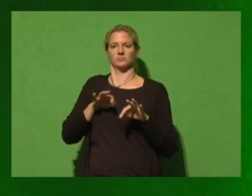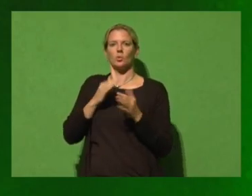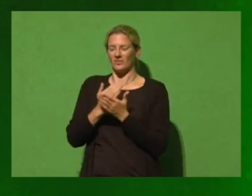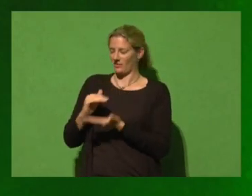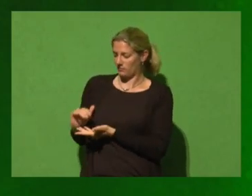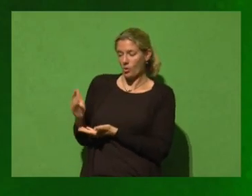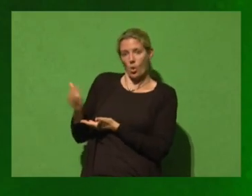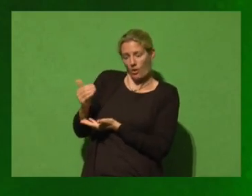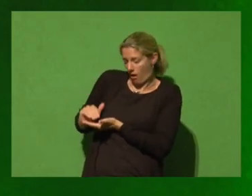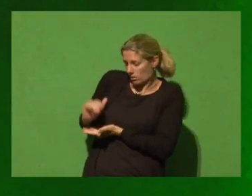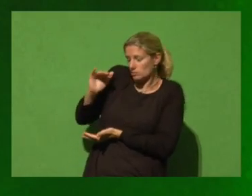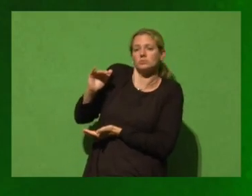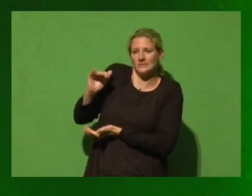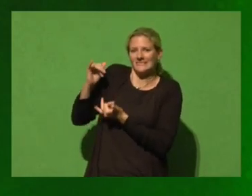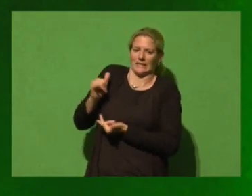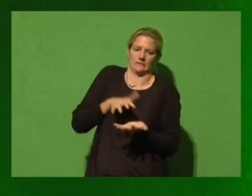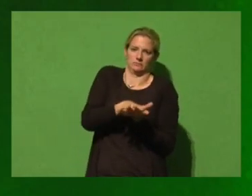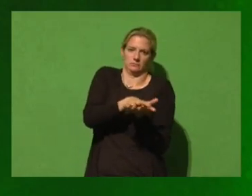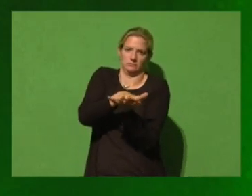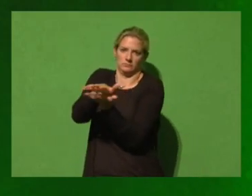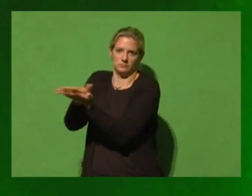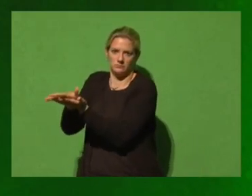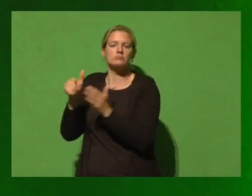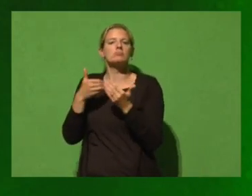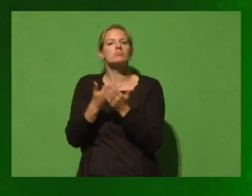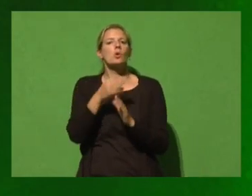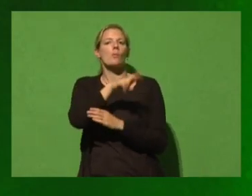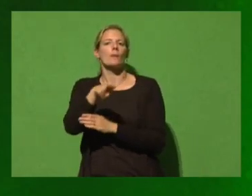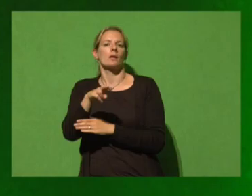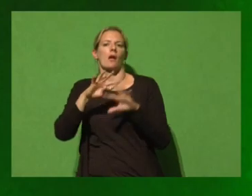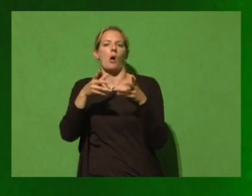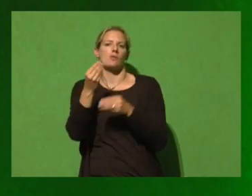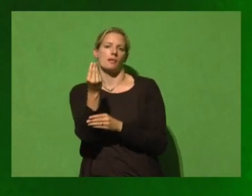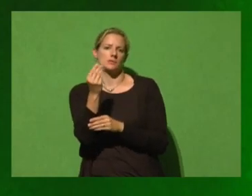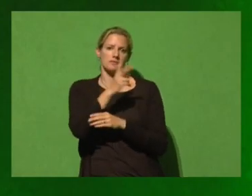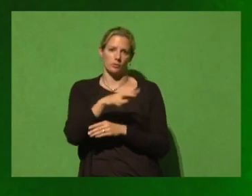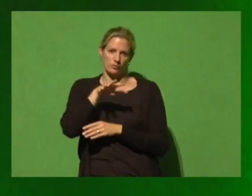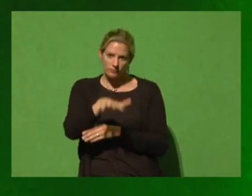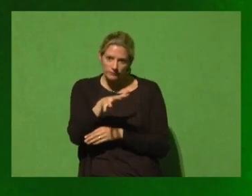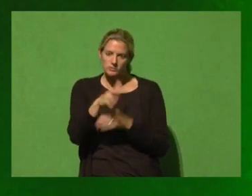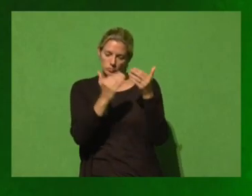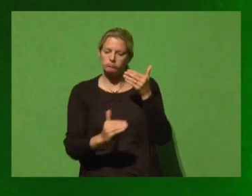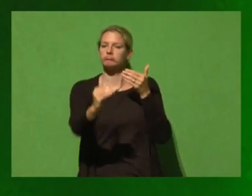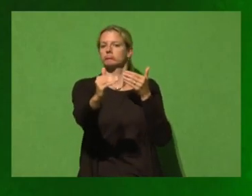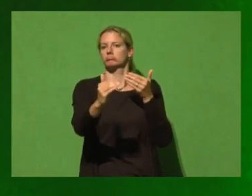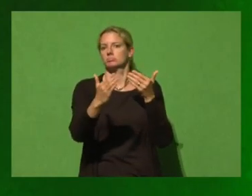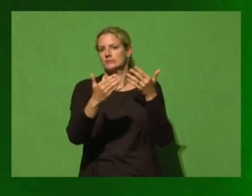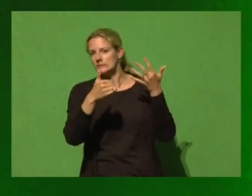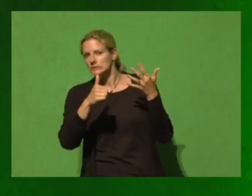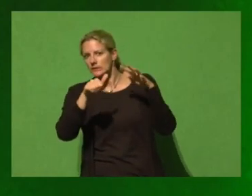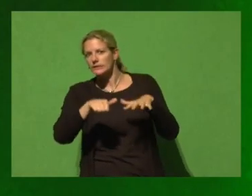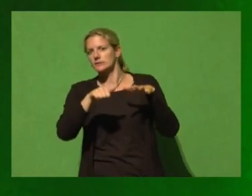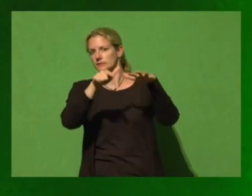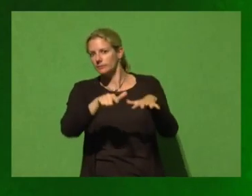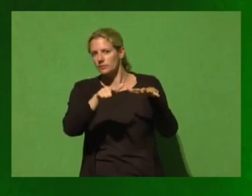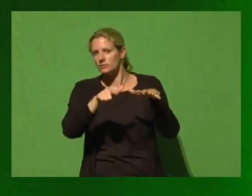Rücklage auf. Das ist soweit der Überblick über den Haushalt 2015 und die kommenden Jahre. Festzuhalten bleibt aber wirklich, wir haben einen soliden